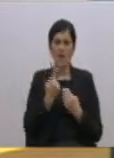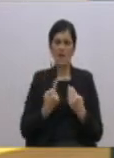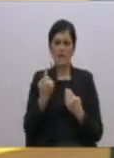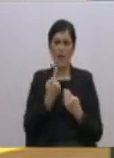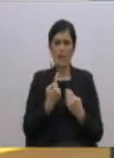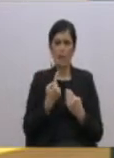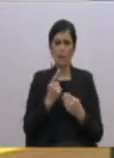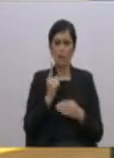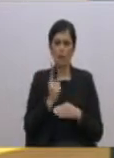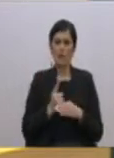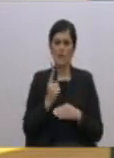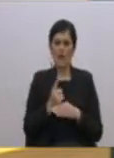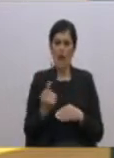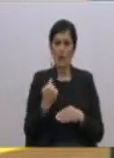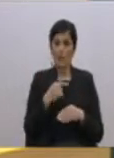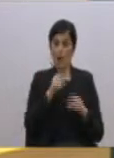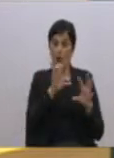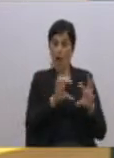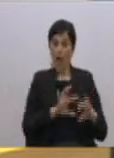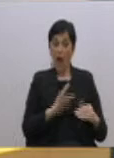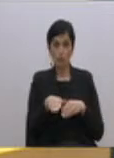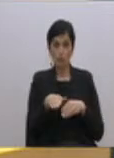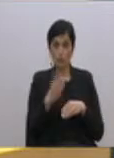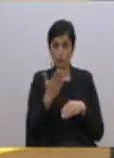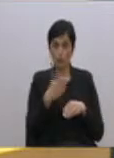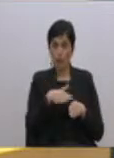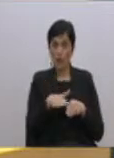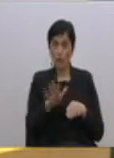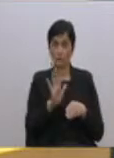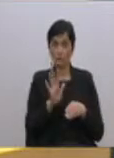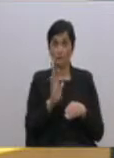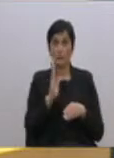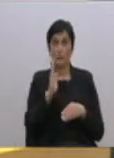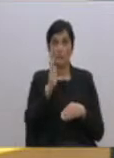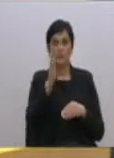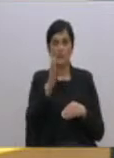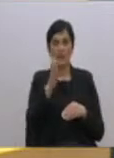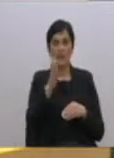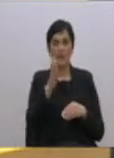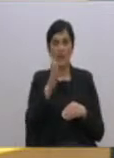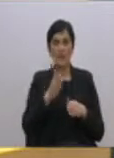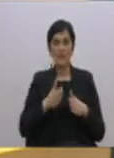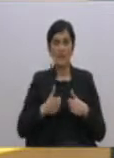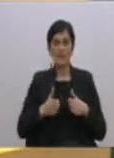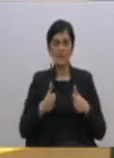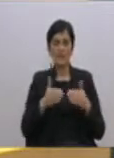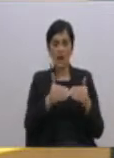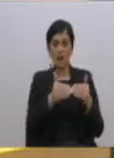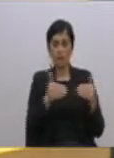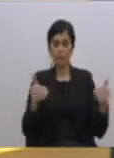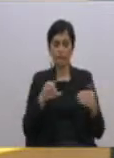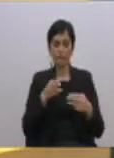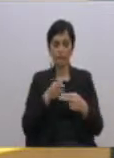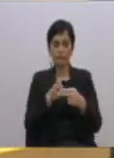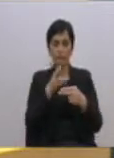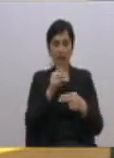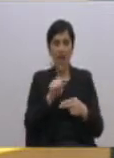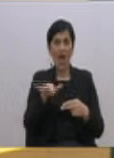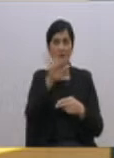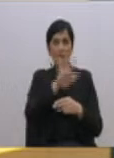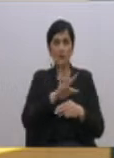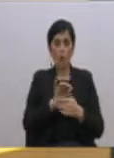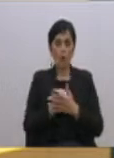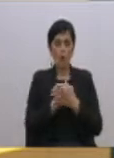vați, am ara Constituțiul, de bun lebe, tu ar și as rulept. Ikneba, zagat am hobby, Evropa și riscă, mimo, al zaze,